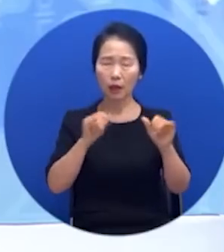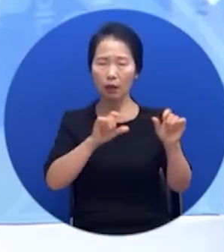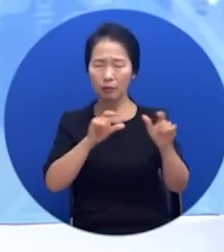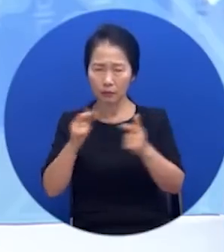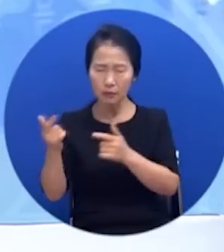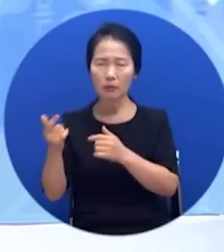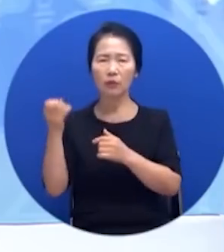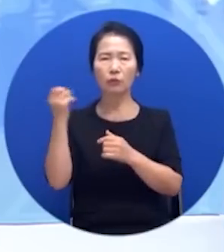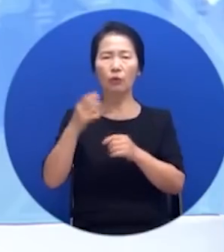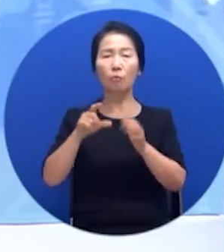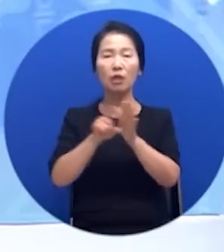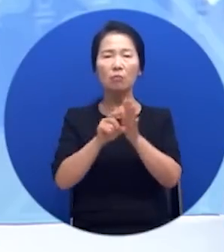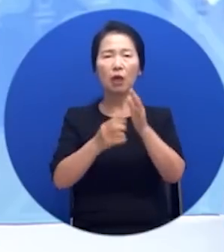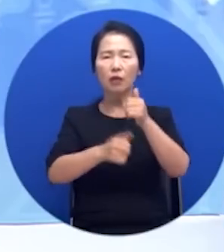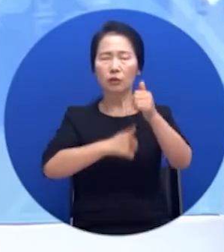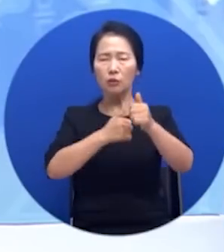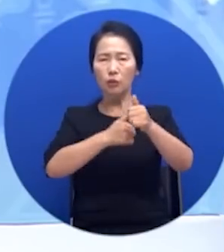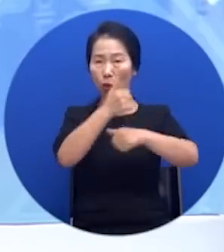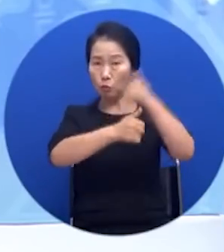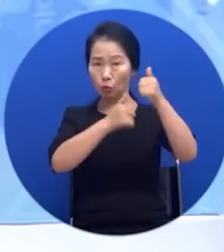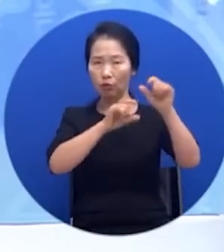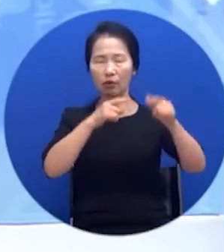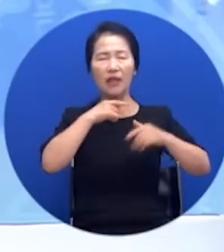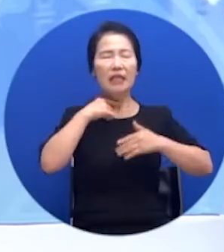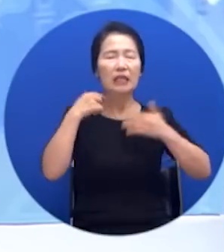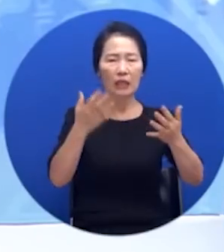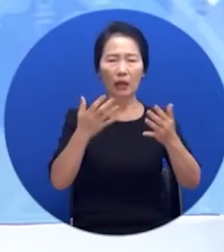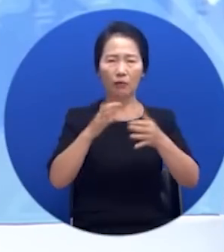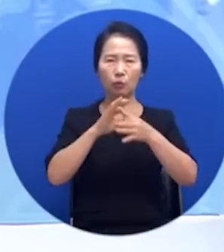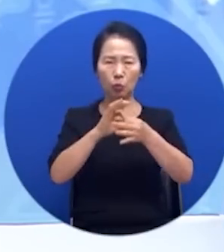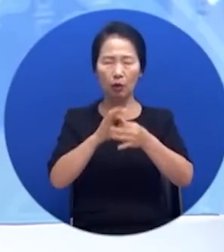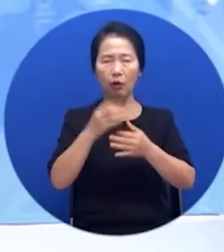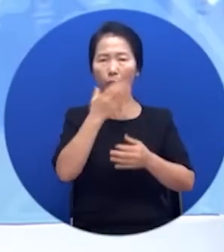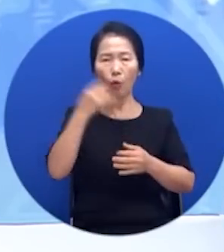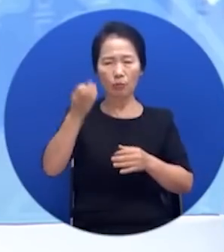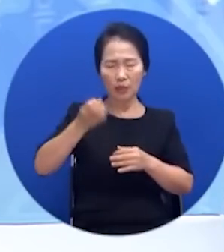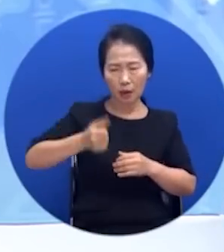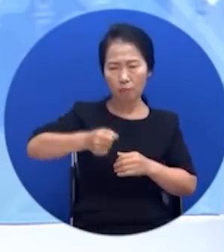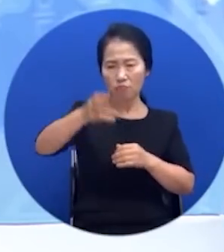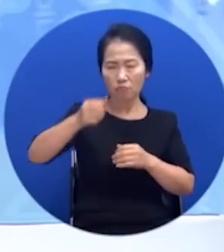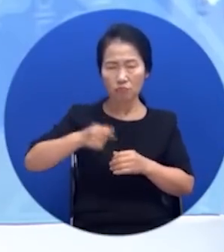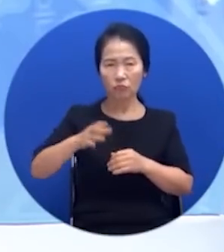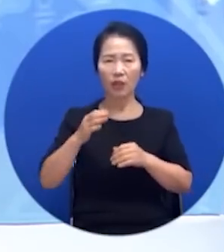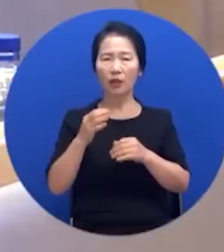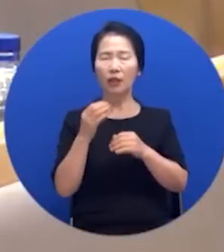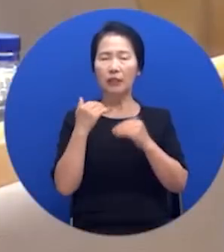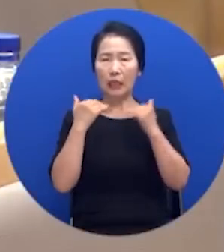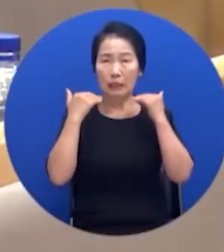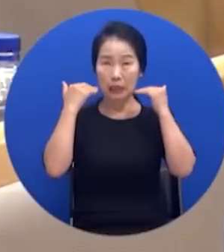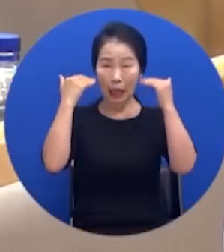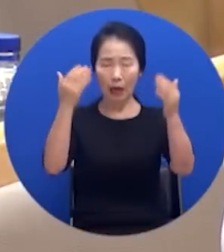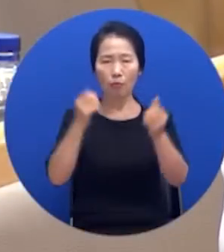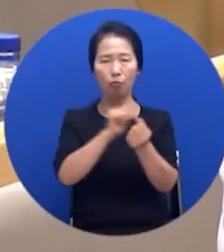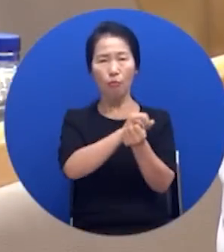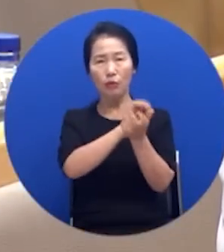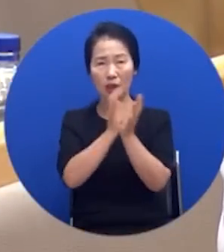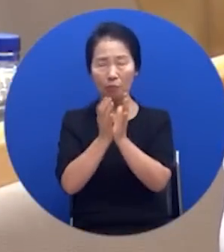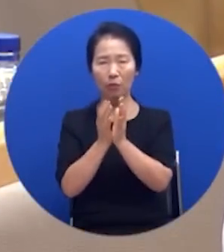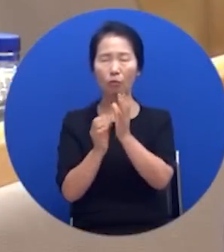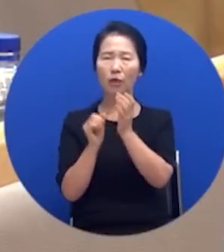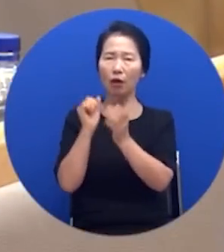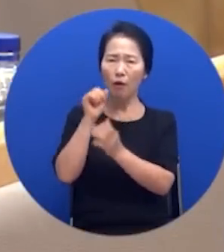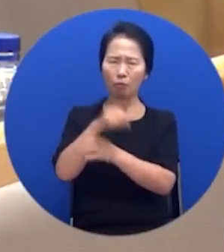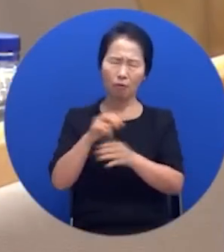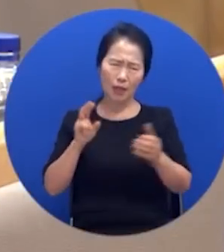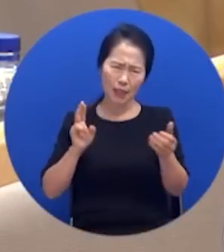믿음의 선조들의 희생으로 복음의 씨앗을 뿌리시고 싹이 나고 꽃이 피고 열매를